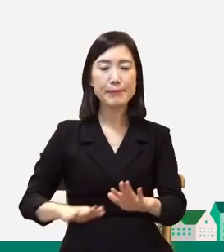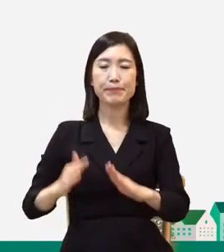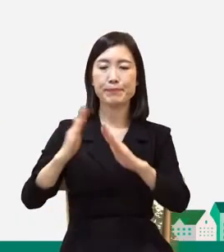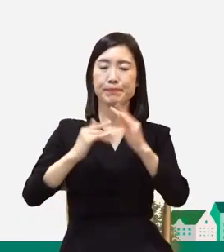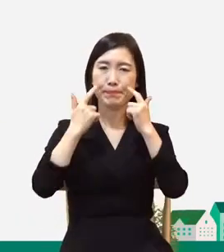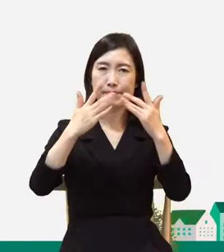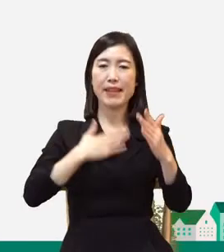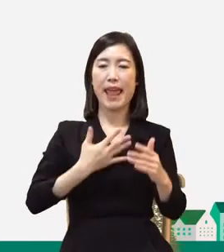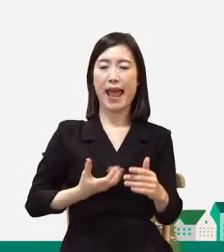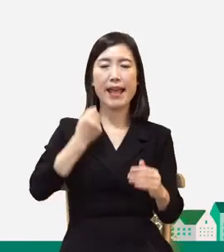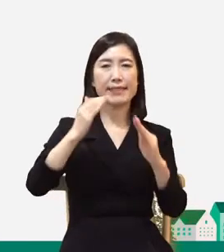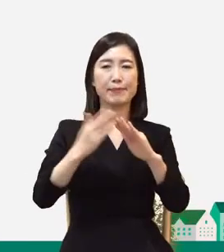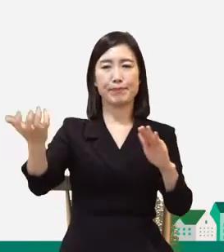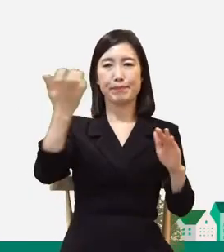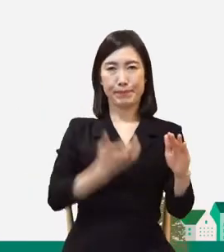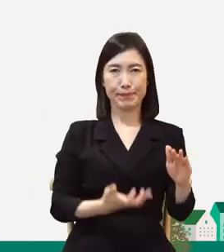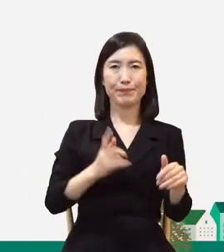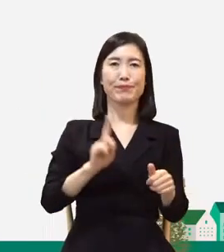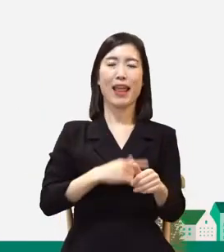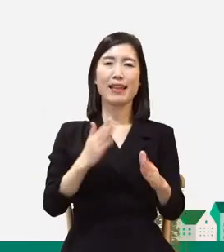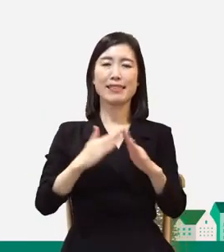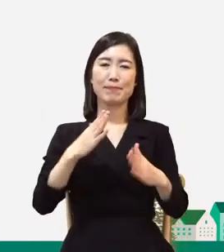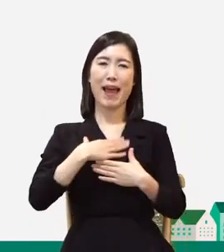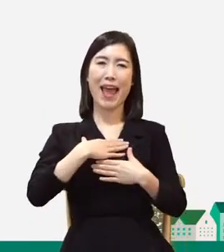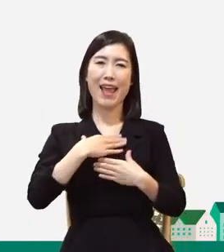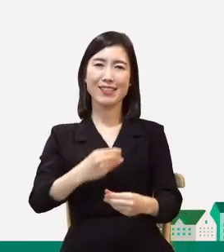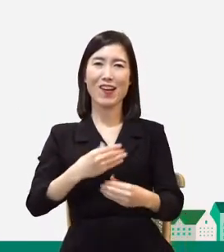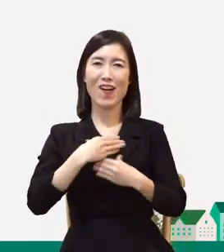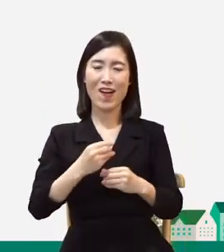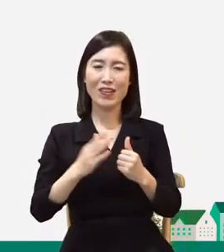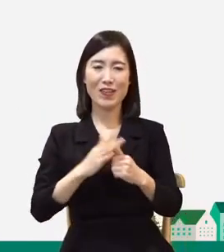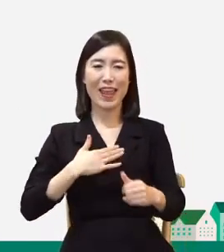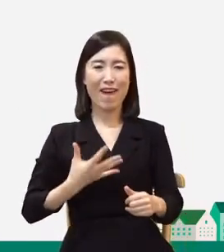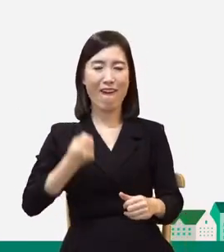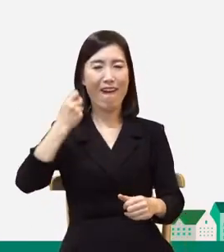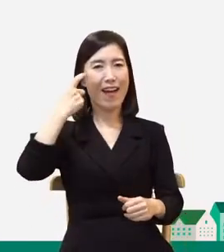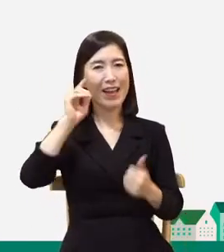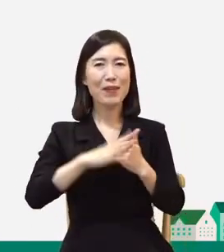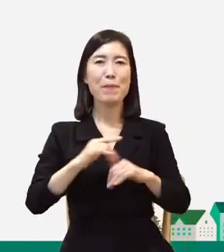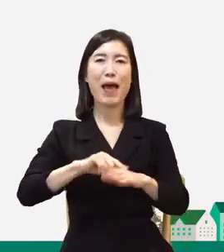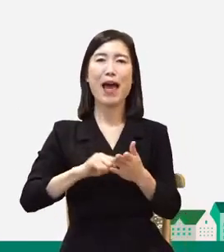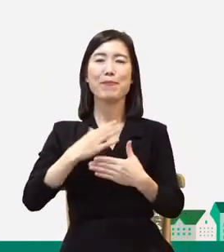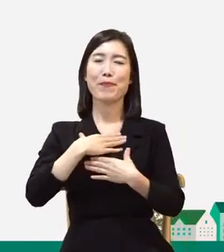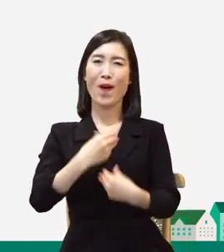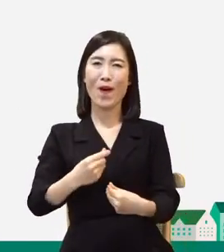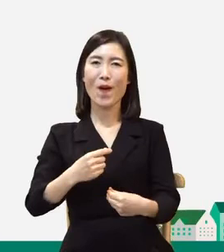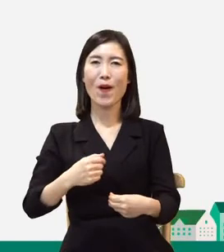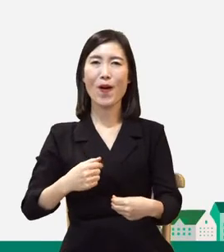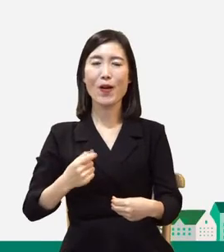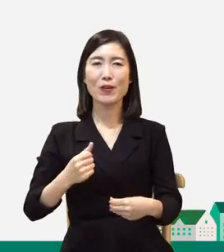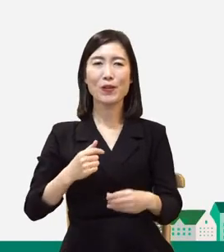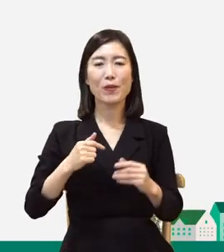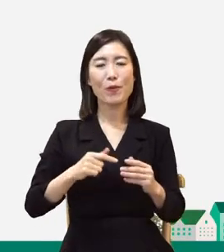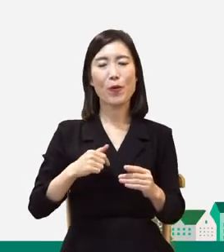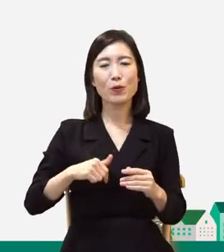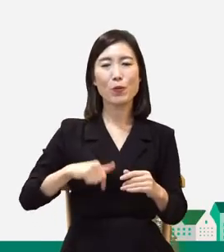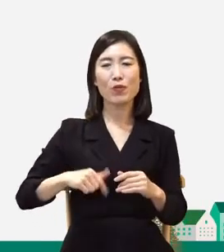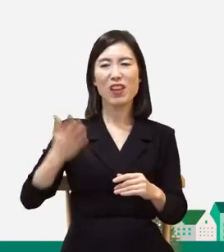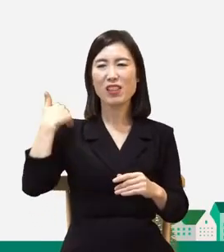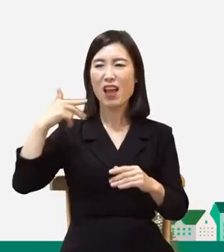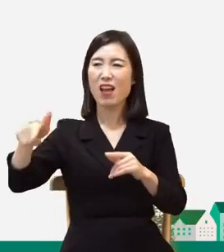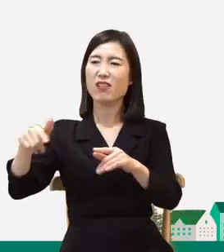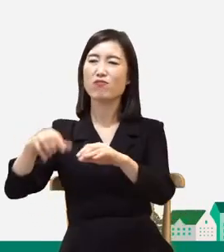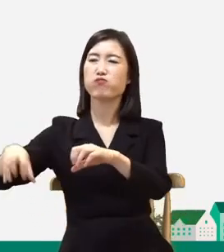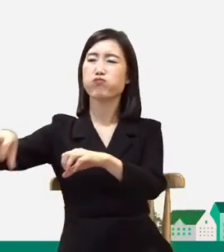얻고 난 이후부터는 이제 굉장히 안정적이라는 생각이 들면서 이제 본인이 바운더리를 점차 넓혀나가는 이웃